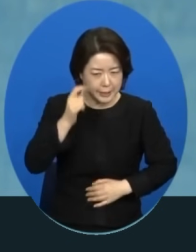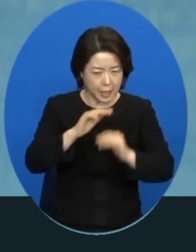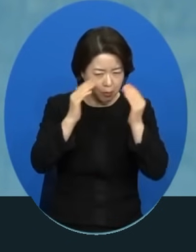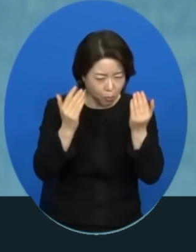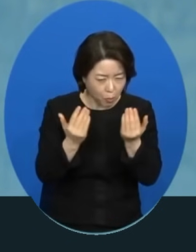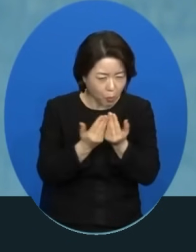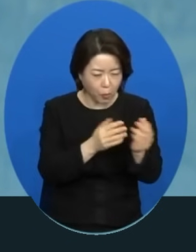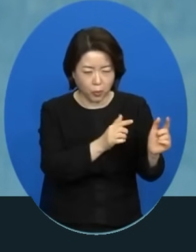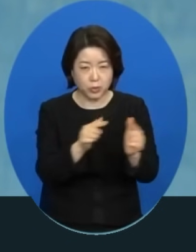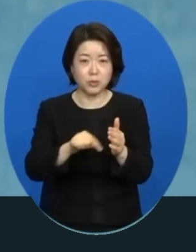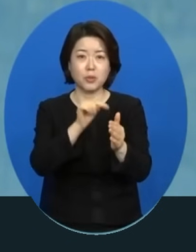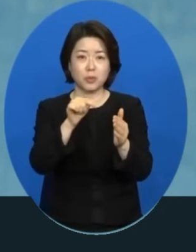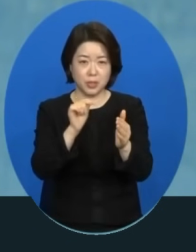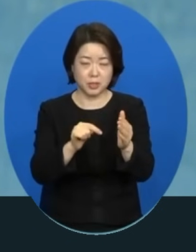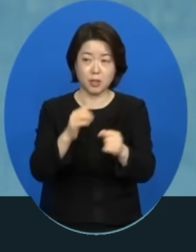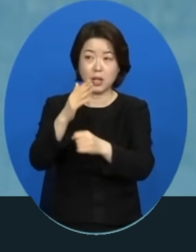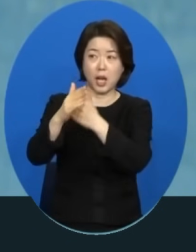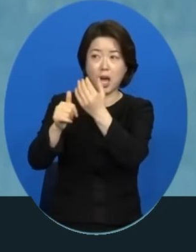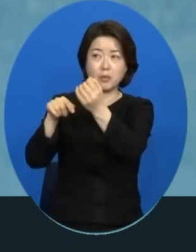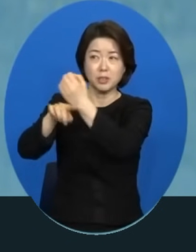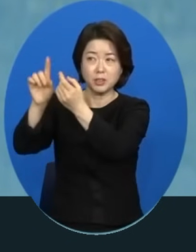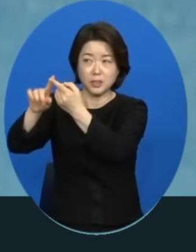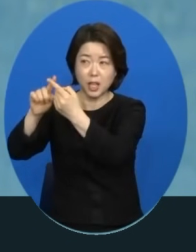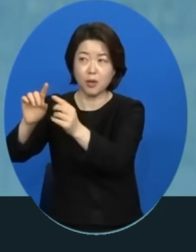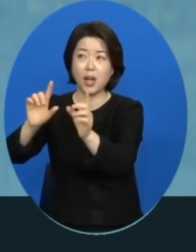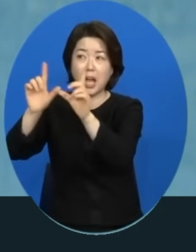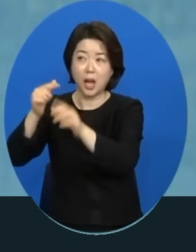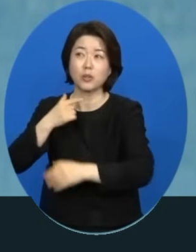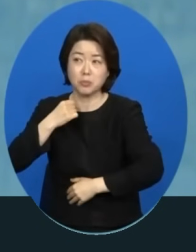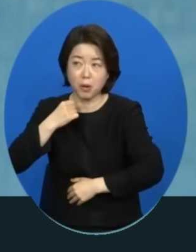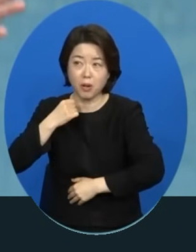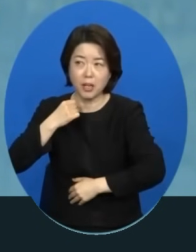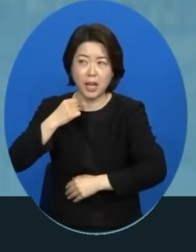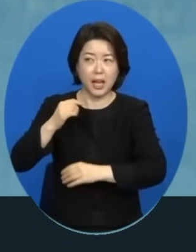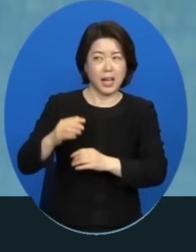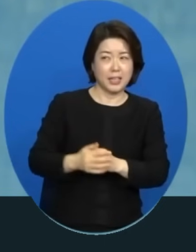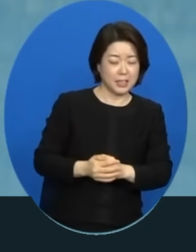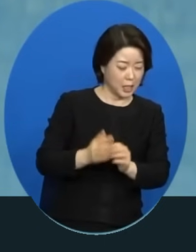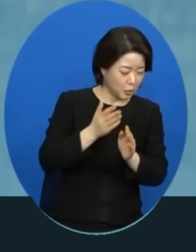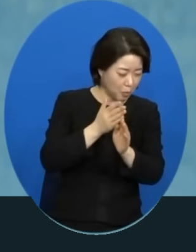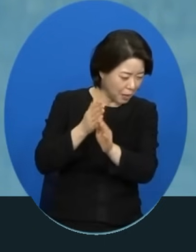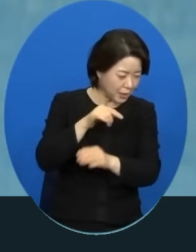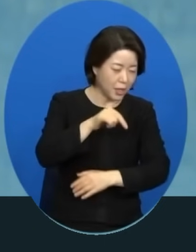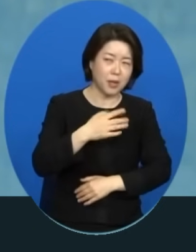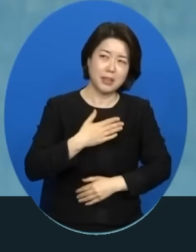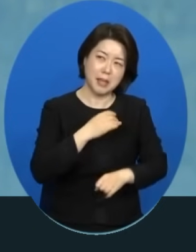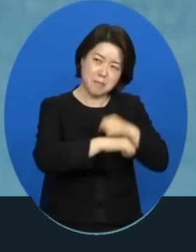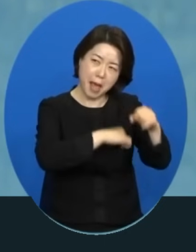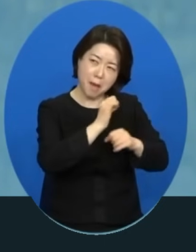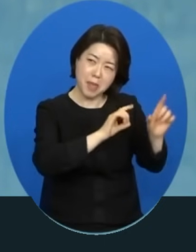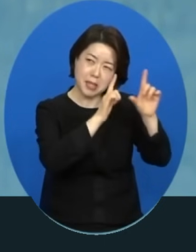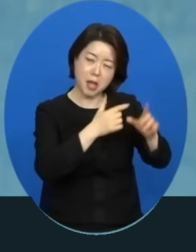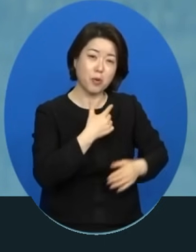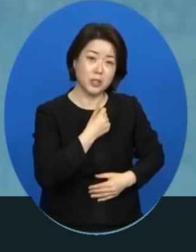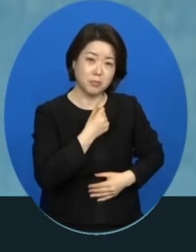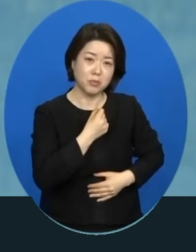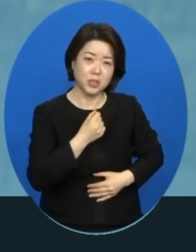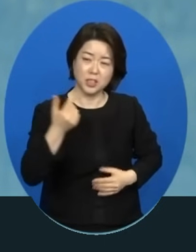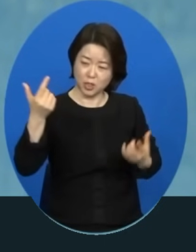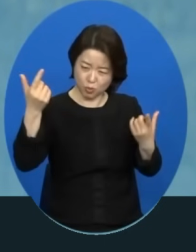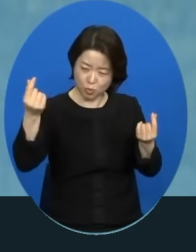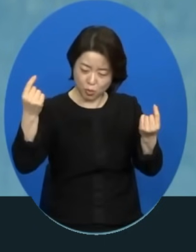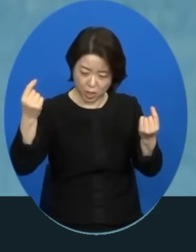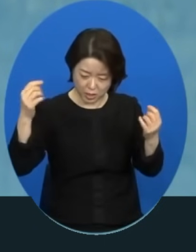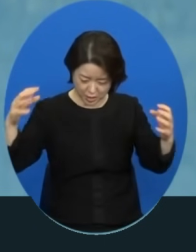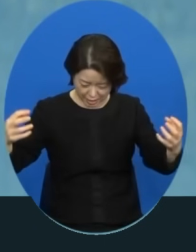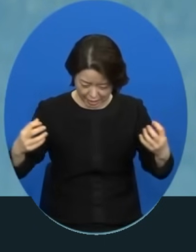하나님 뜻대로 하고 싶은 마음과 동시에 하나님 없이 내 마음대로 하고 싶은 마음이 이상하게 동시에 공존하고 있는 거예요. 그것이 바로 우리